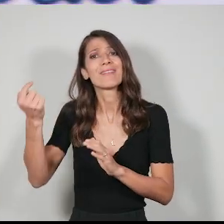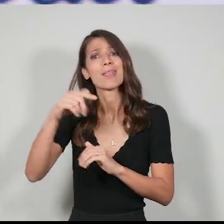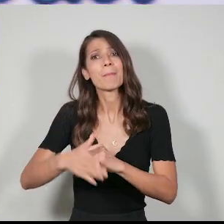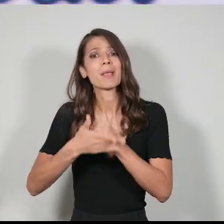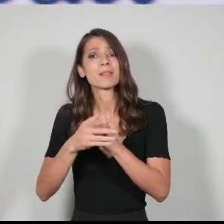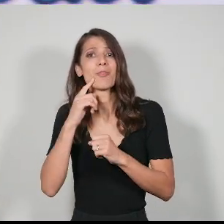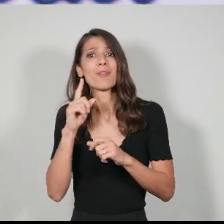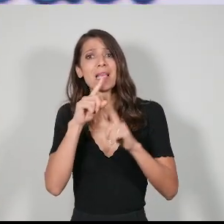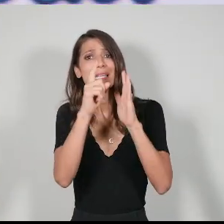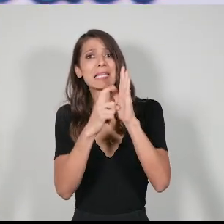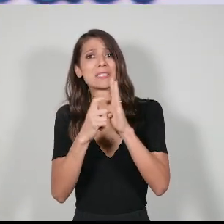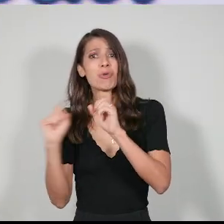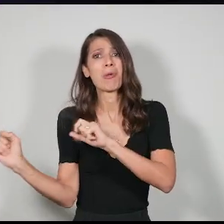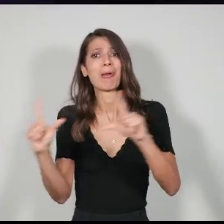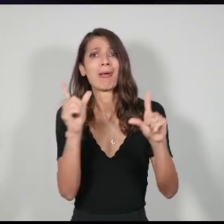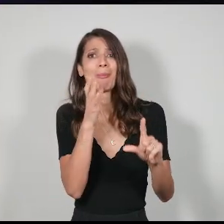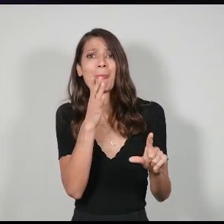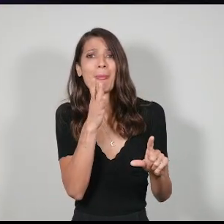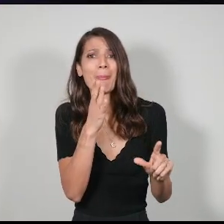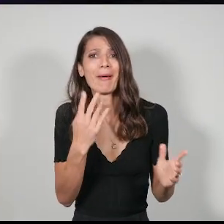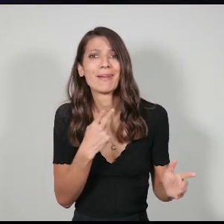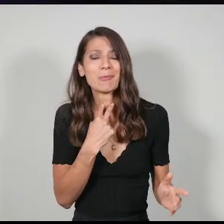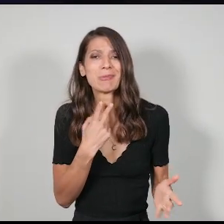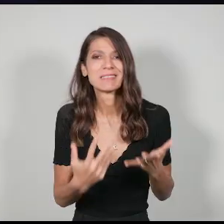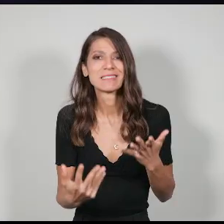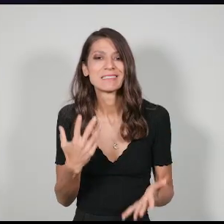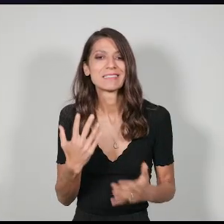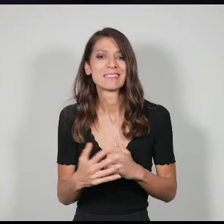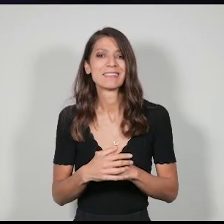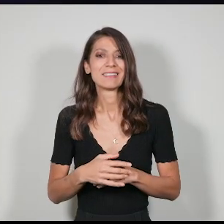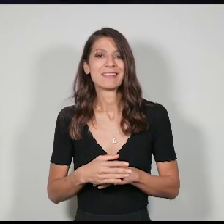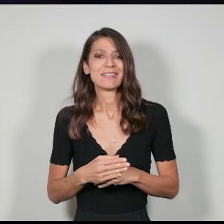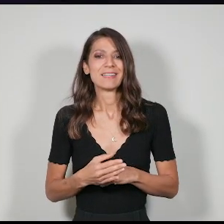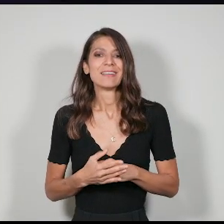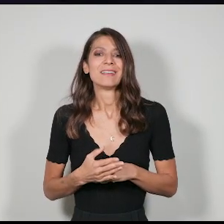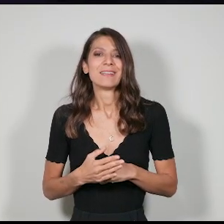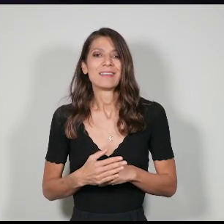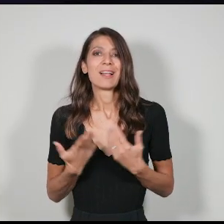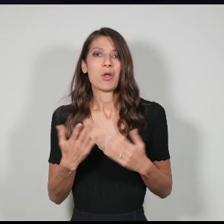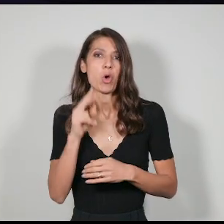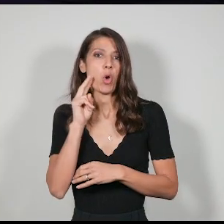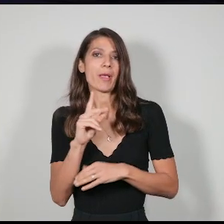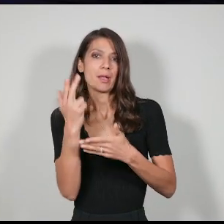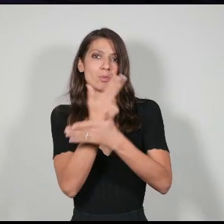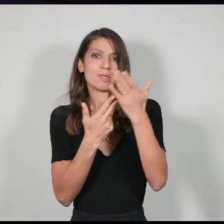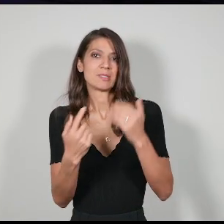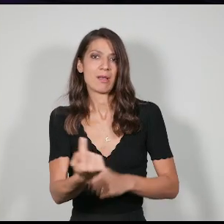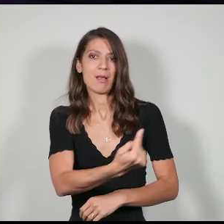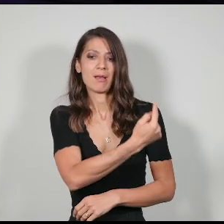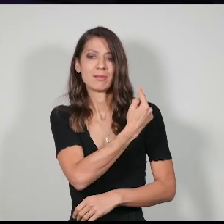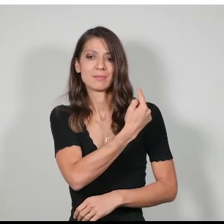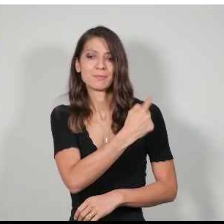afficher les questions. Et je pense qu'il y en a et donc j'aurais besoin de les transmettre. Donc pendant ce temps-là, on regarde un peu le dessin,